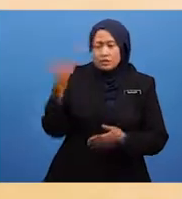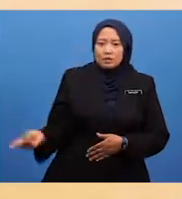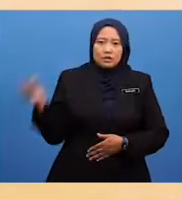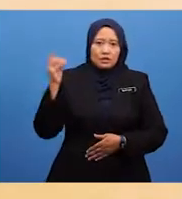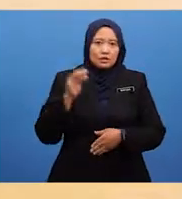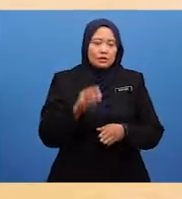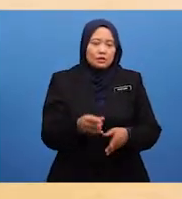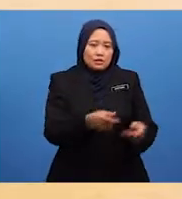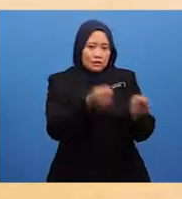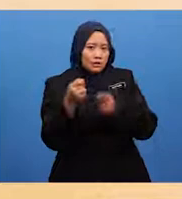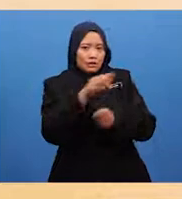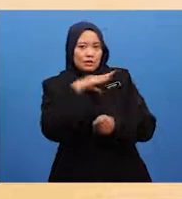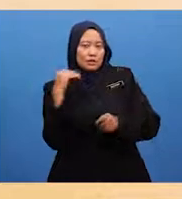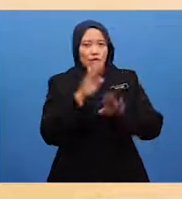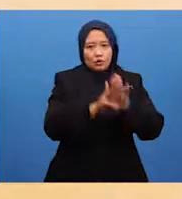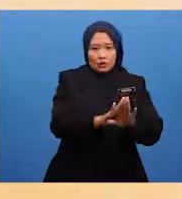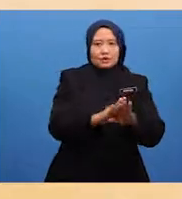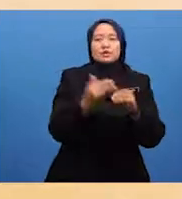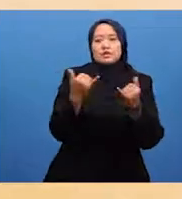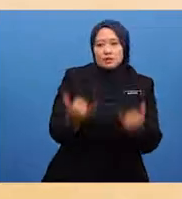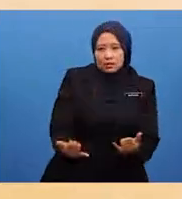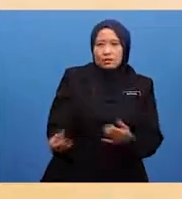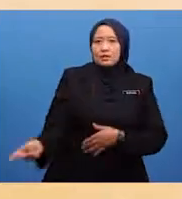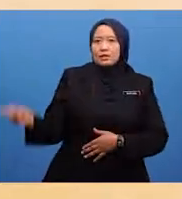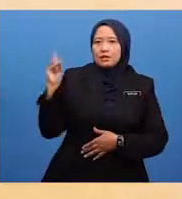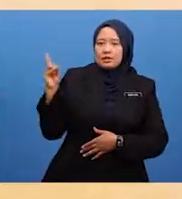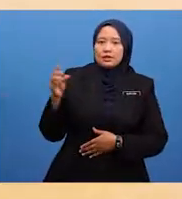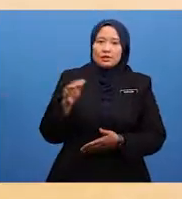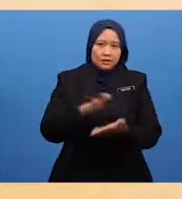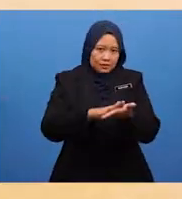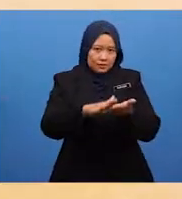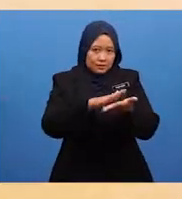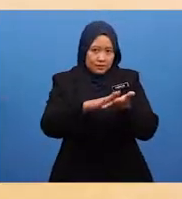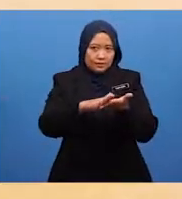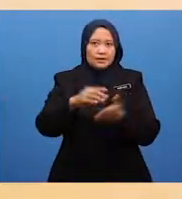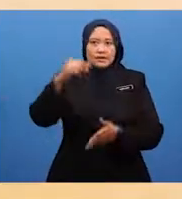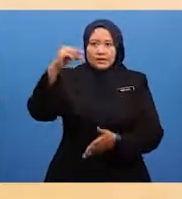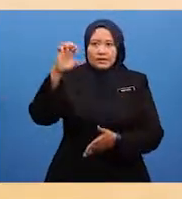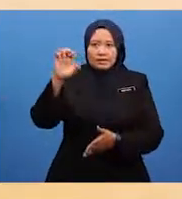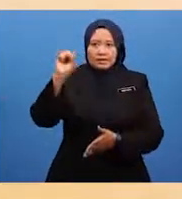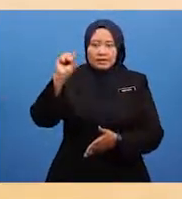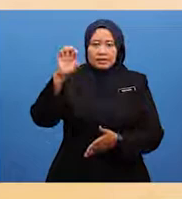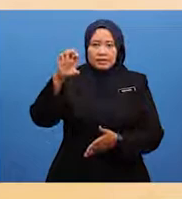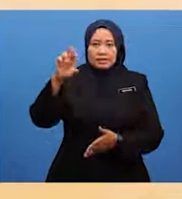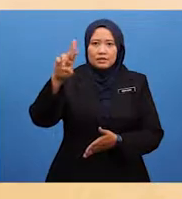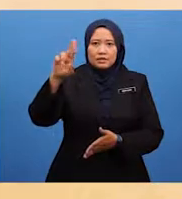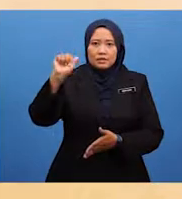Sekarang, kamu belajar pula tentang daya geseran. Apakah itu daya